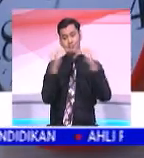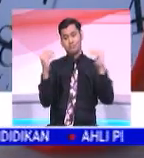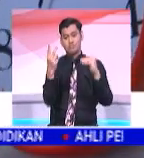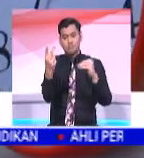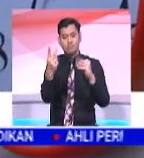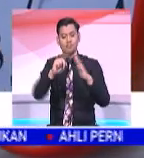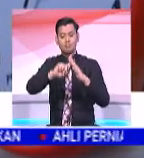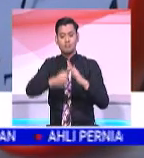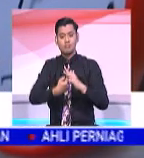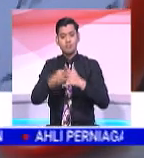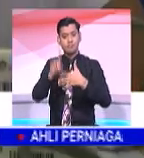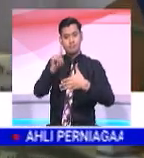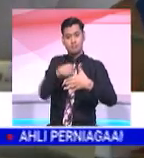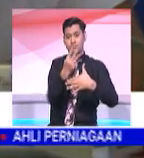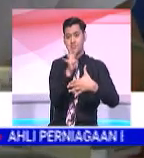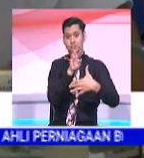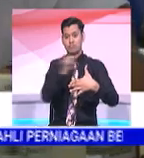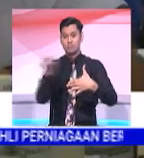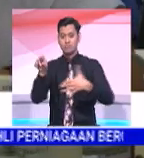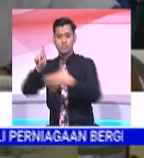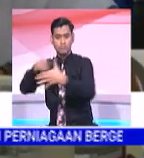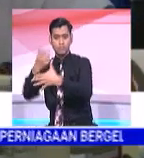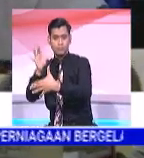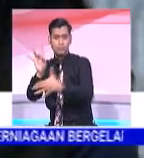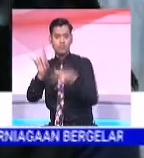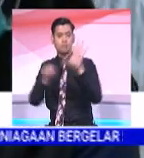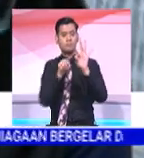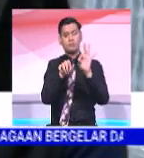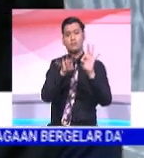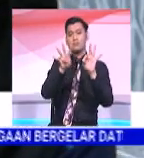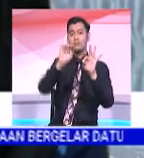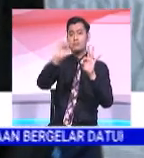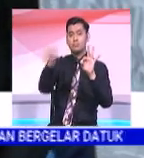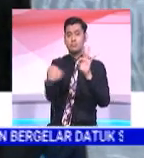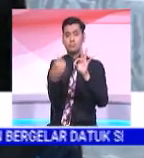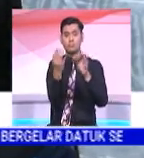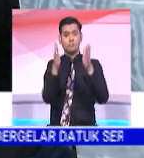bukti mengatakan vaksin terbabit tidak selamat digunakan.